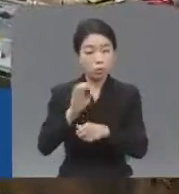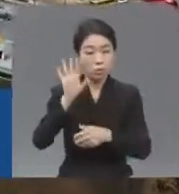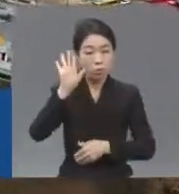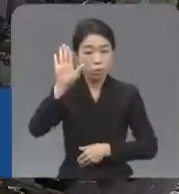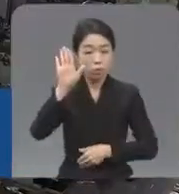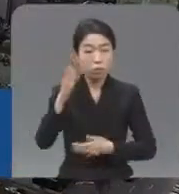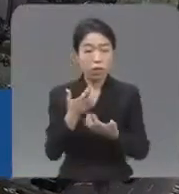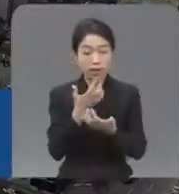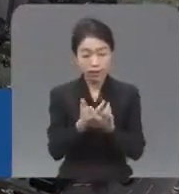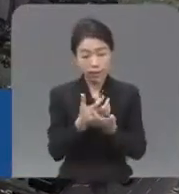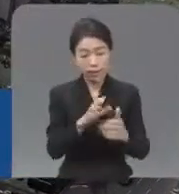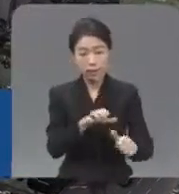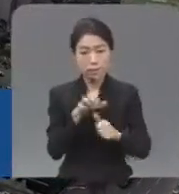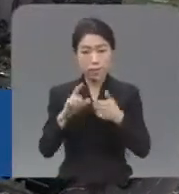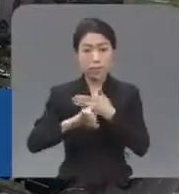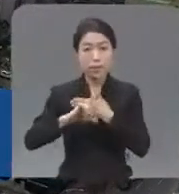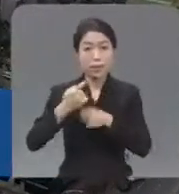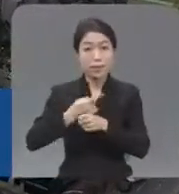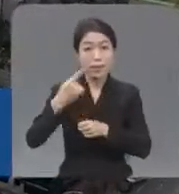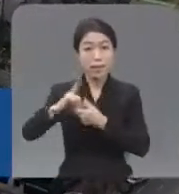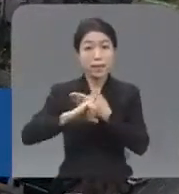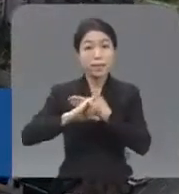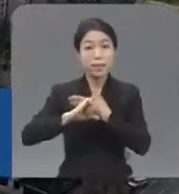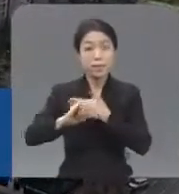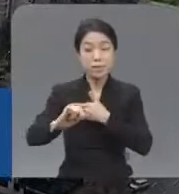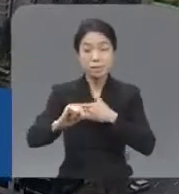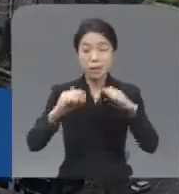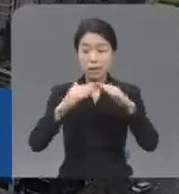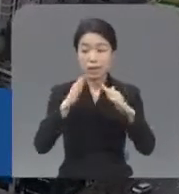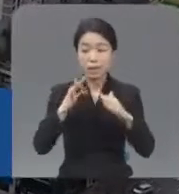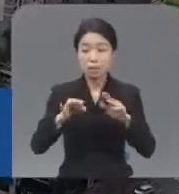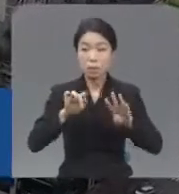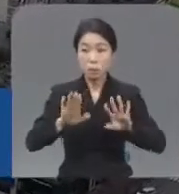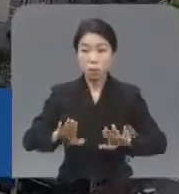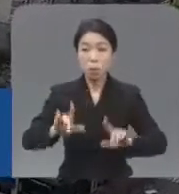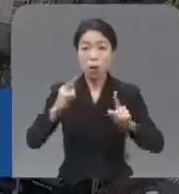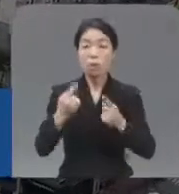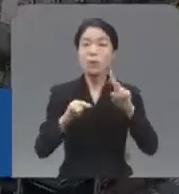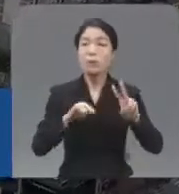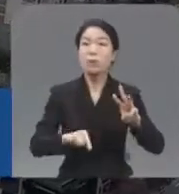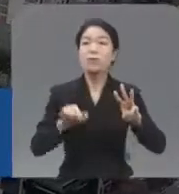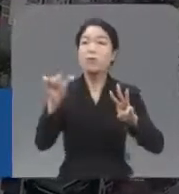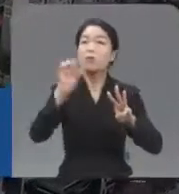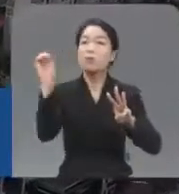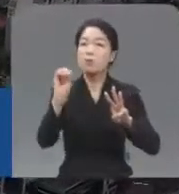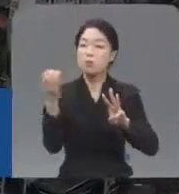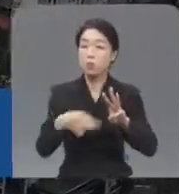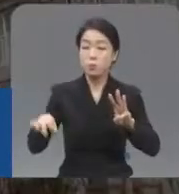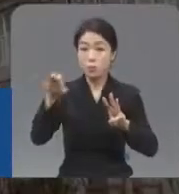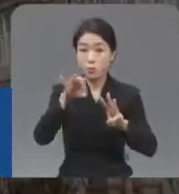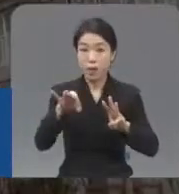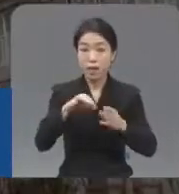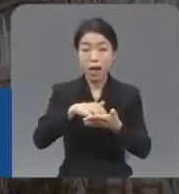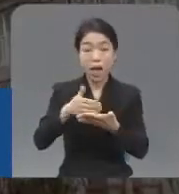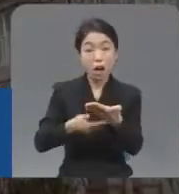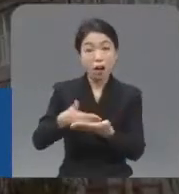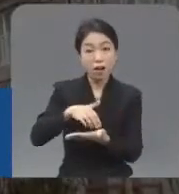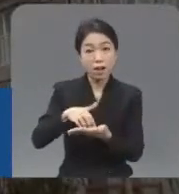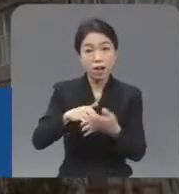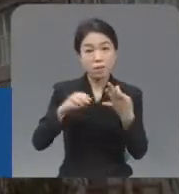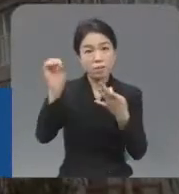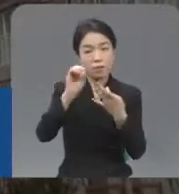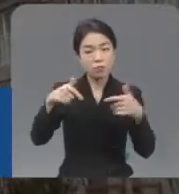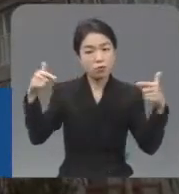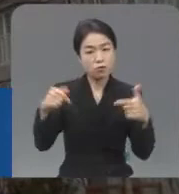자료를 활용해 내년 지방의 집값이 올해보다 3.5% 상승하고 주택 거래량은 14% 줄어든다는